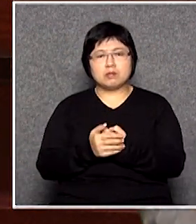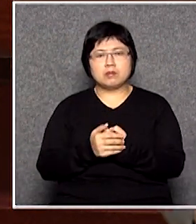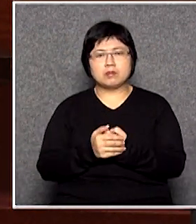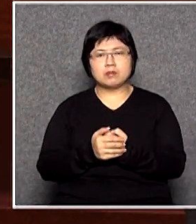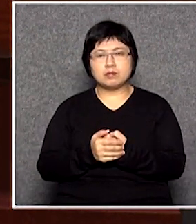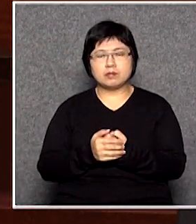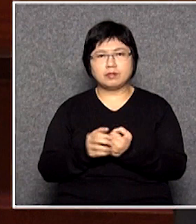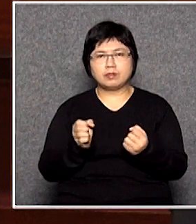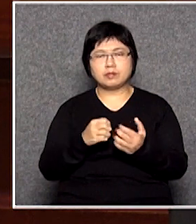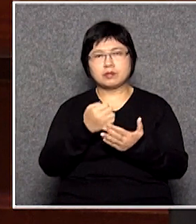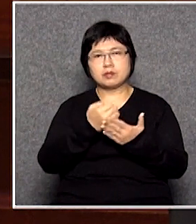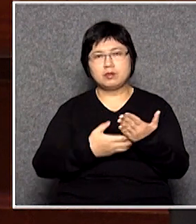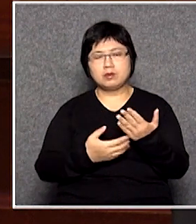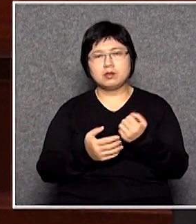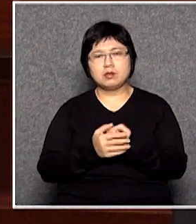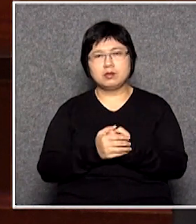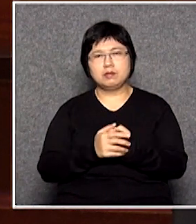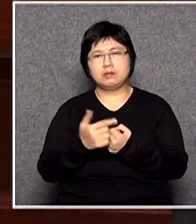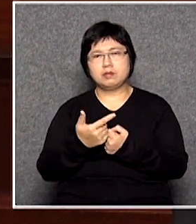《議事規則》